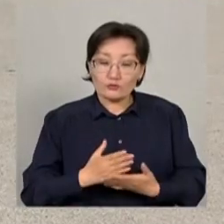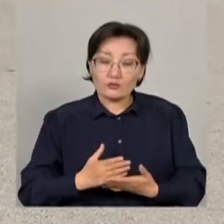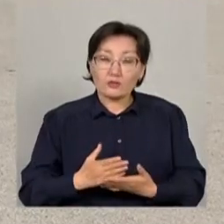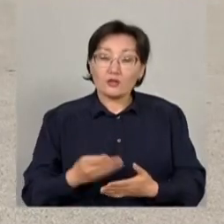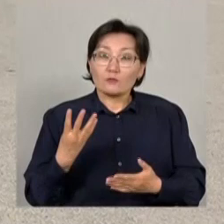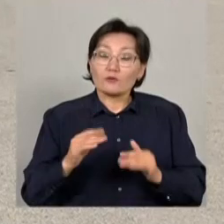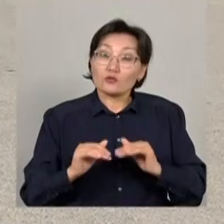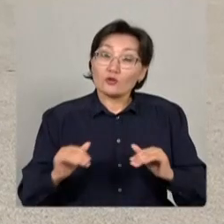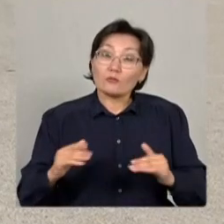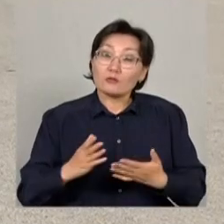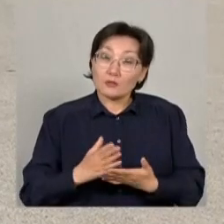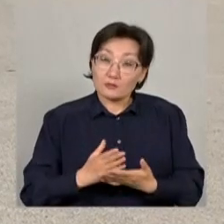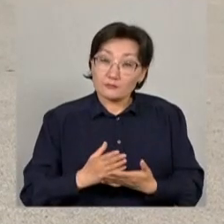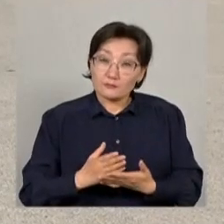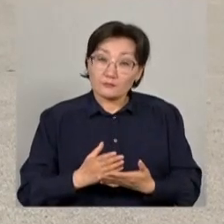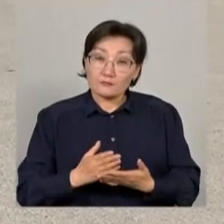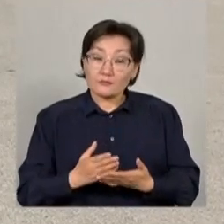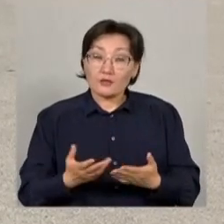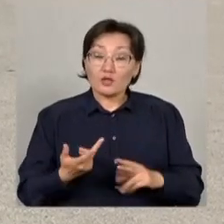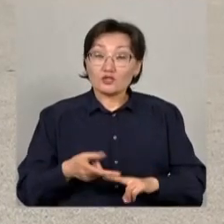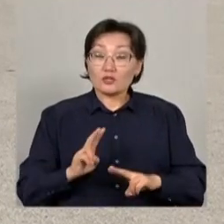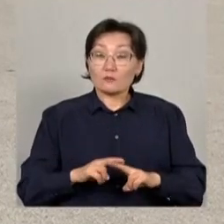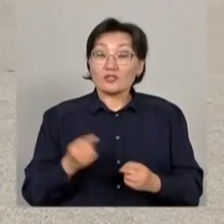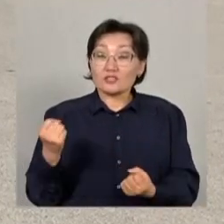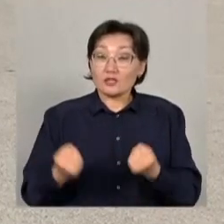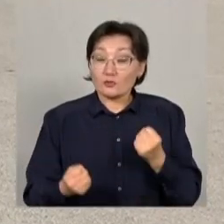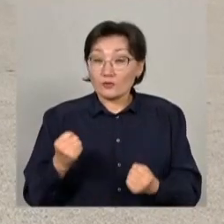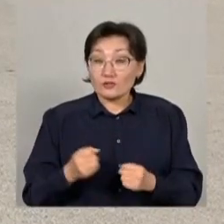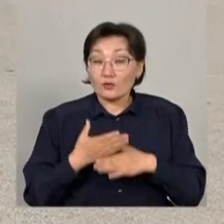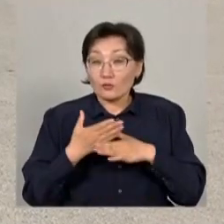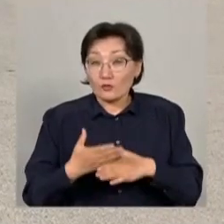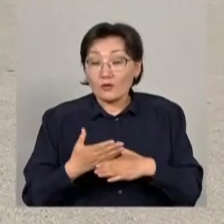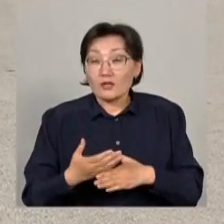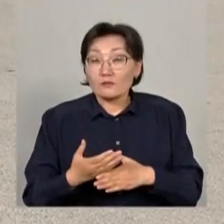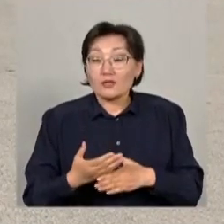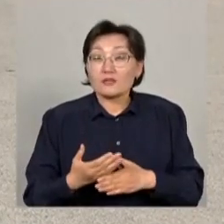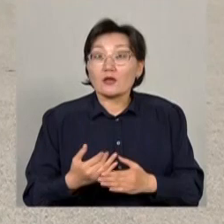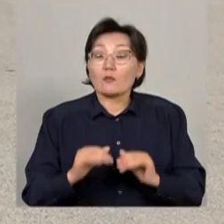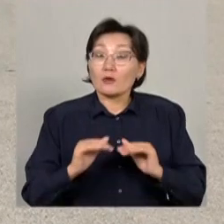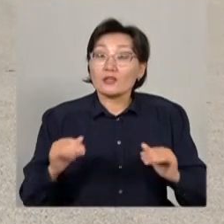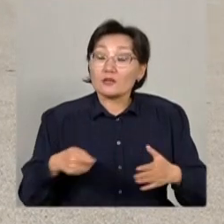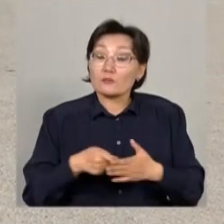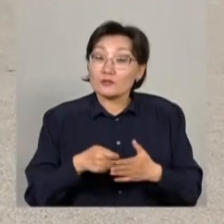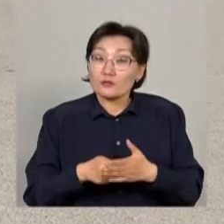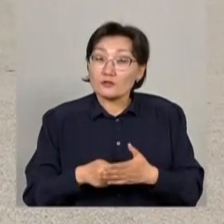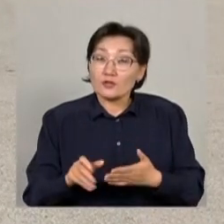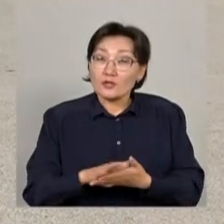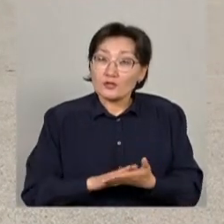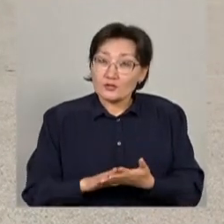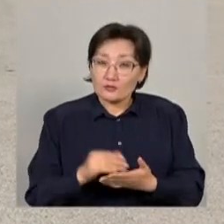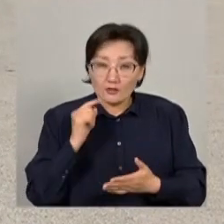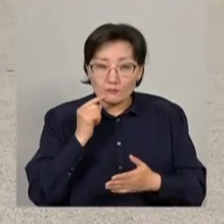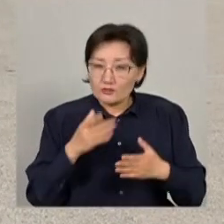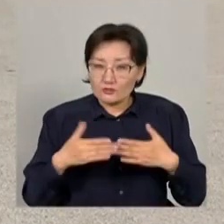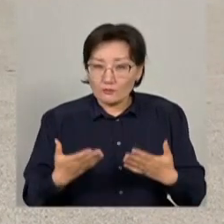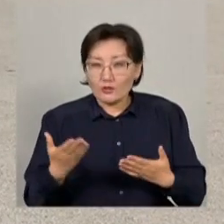4 бала шағам бар. Енді осы темір тұлпар арқасында бәрін бағып өсіріп отыр қой енді. Ешқайсына өкпеміз жоқ. Анаған